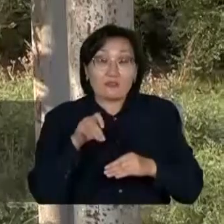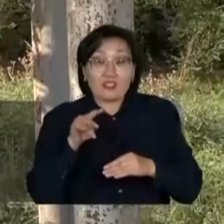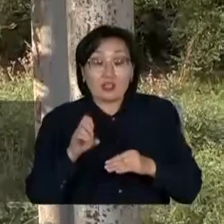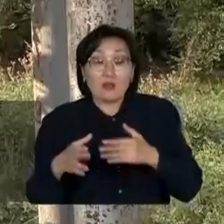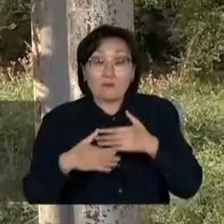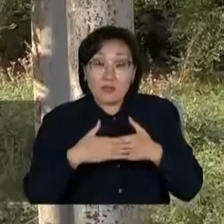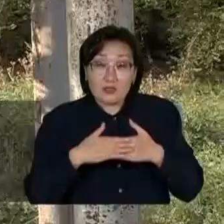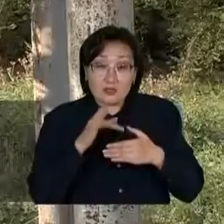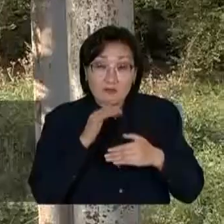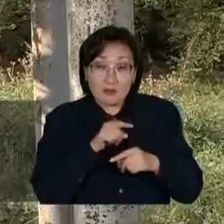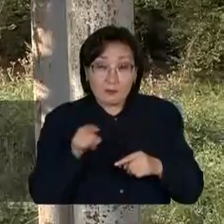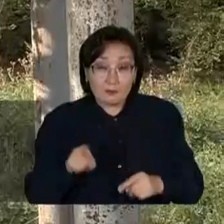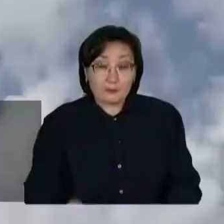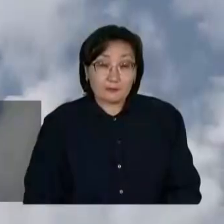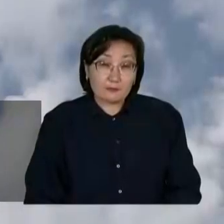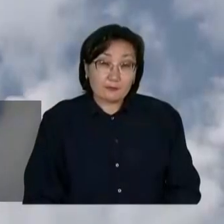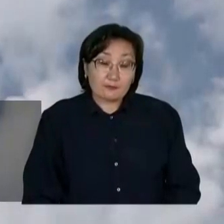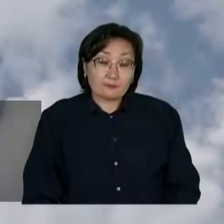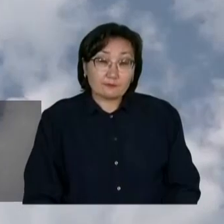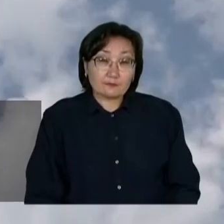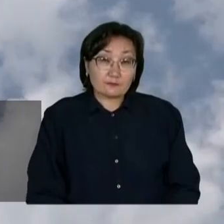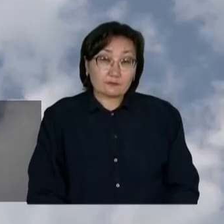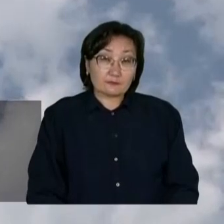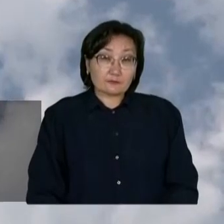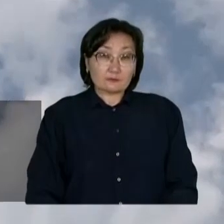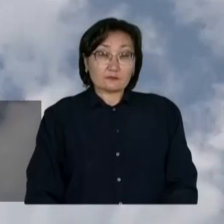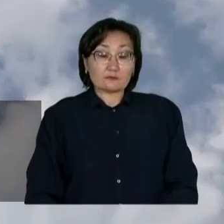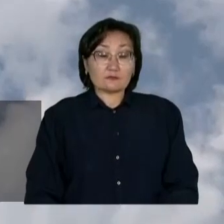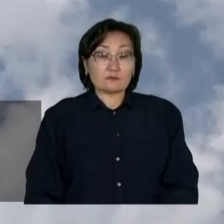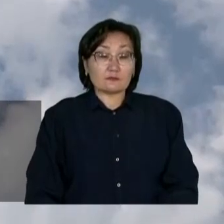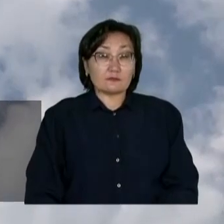в ближайшее время. Амина Усенова, Айырым Пернебек, Рашидин Якупов, телеканал Алматы.